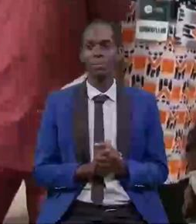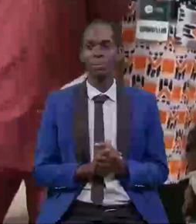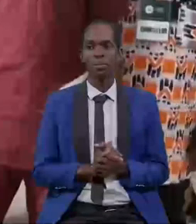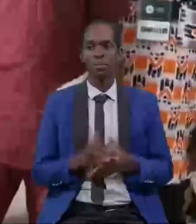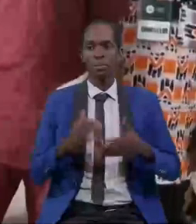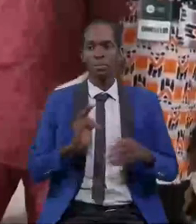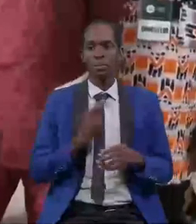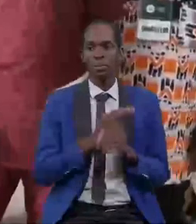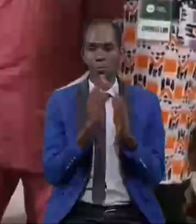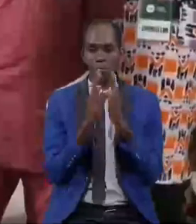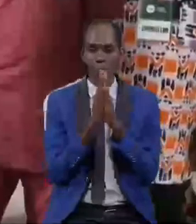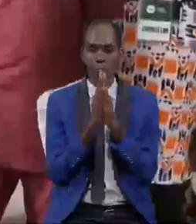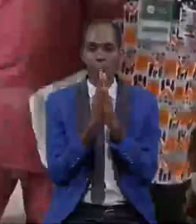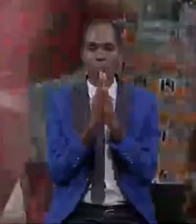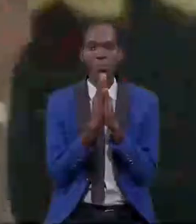Prions.